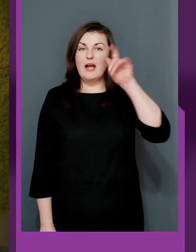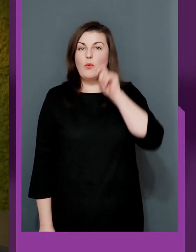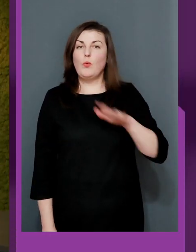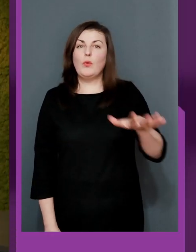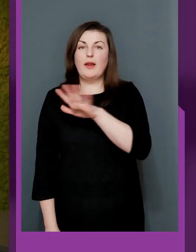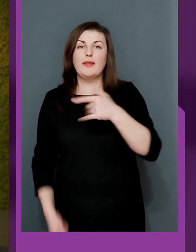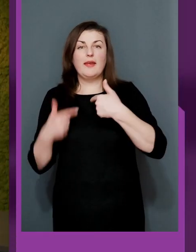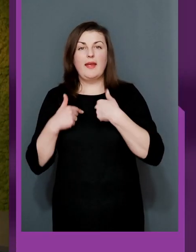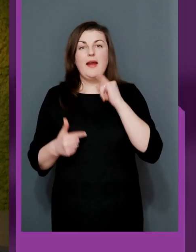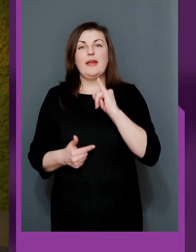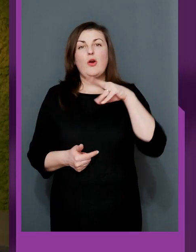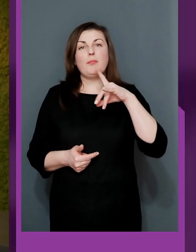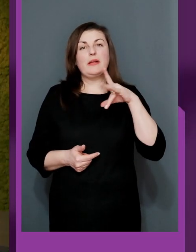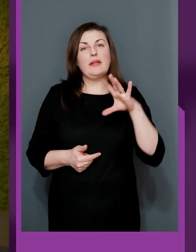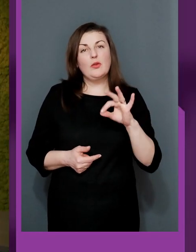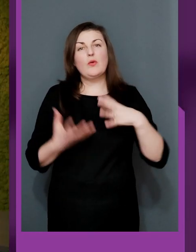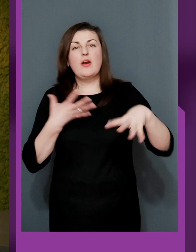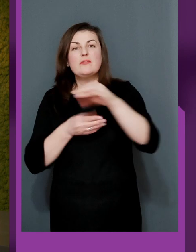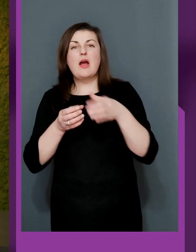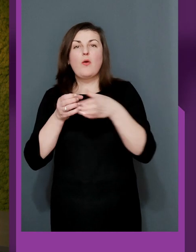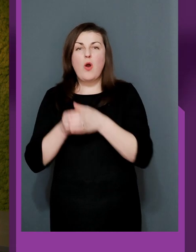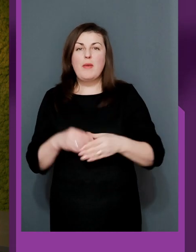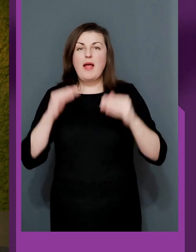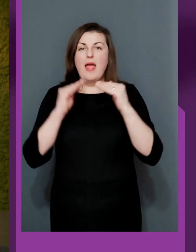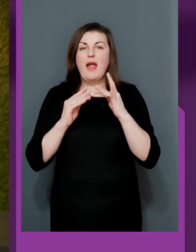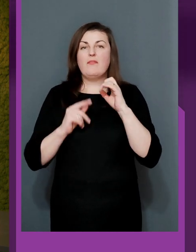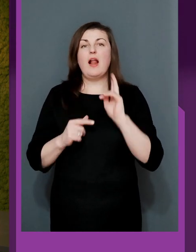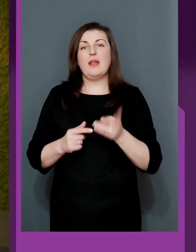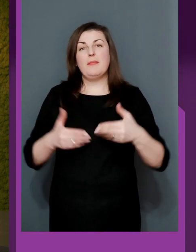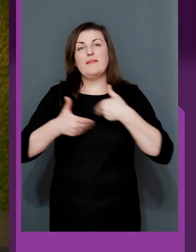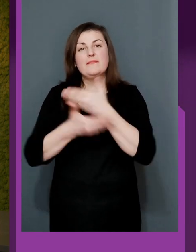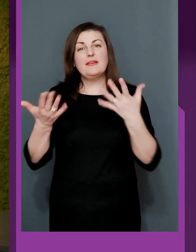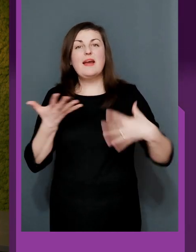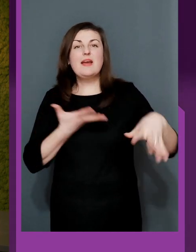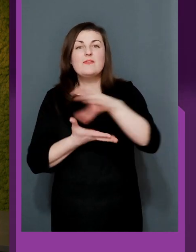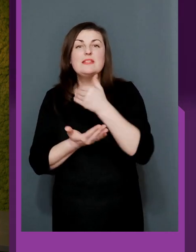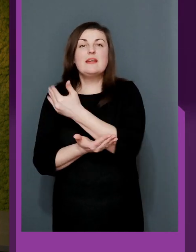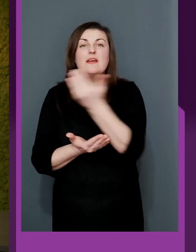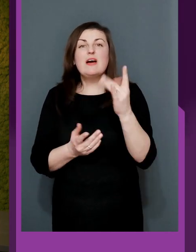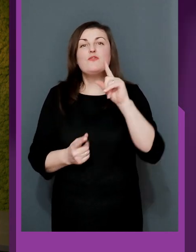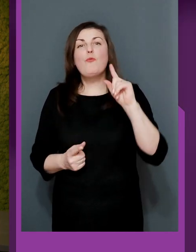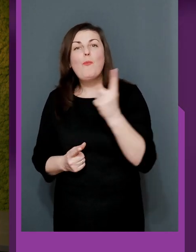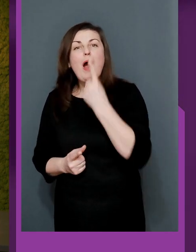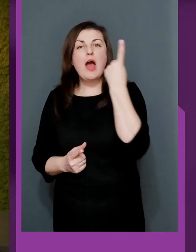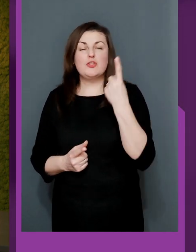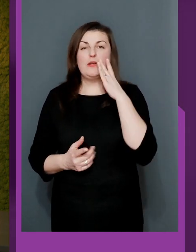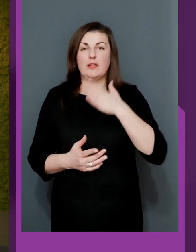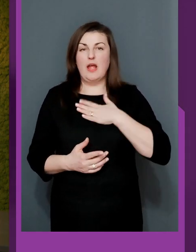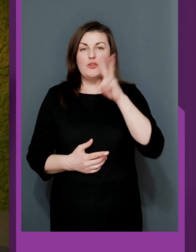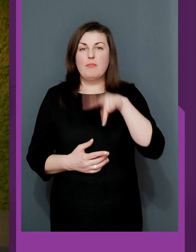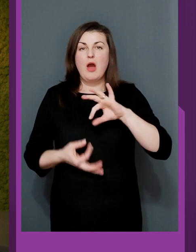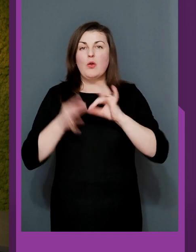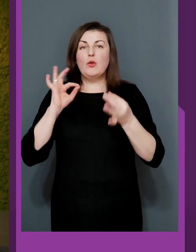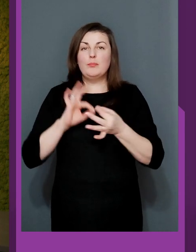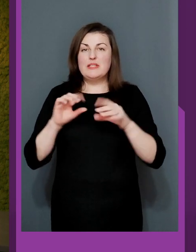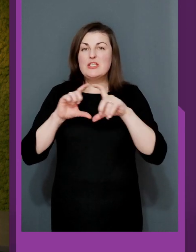Слава Україні друзі Я Ігор Мартиненко і вся команда каналу екволімпік вітає всіх вас в першій нашій